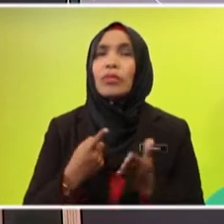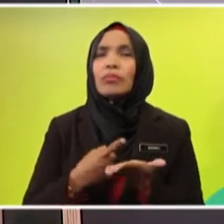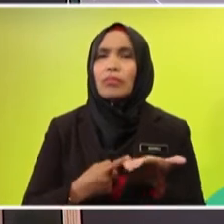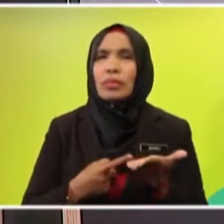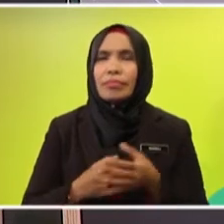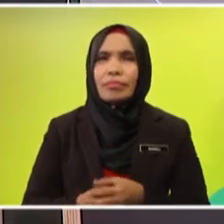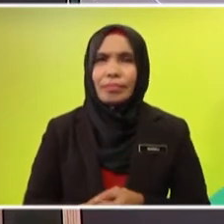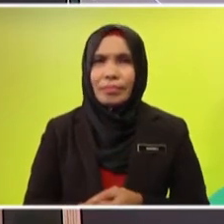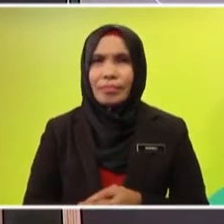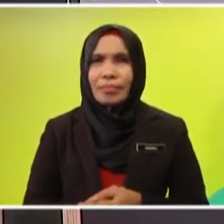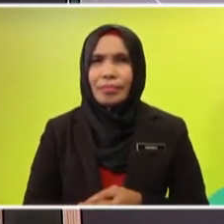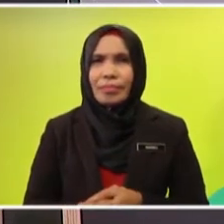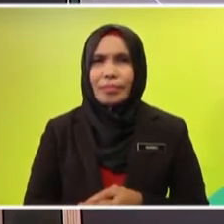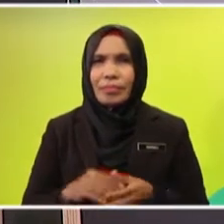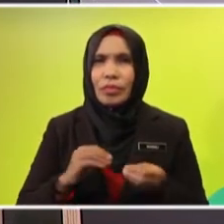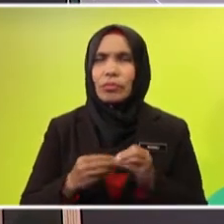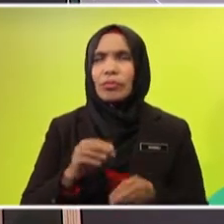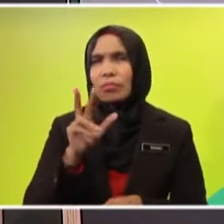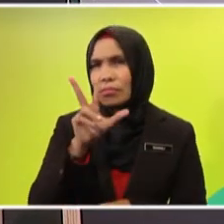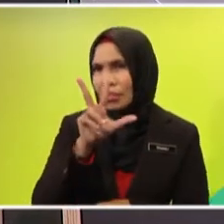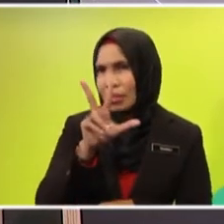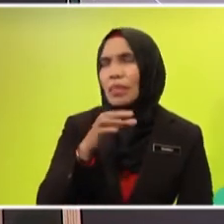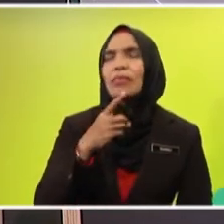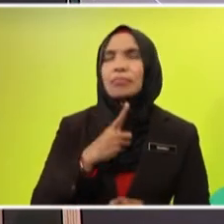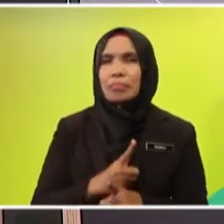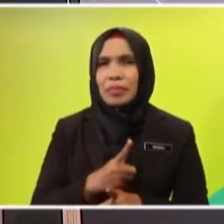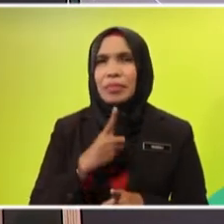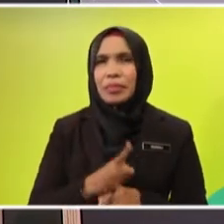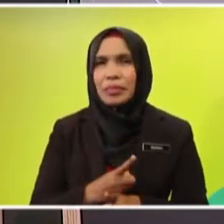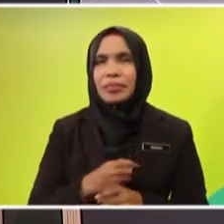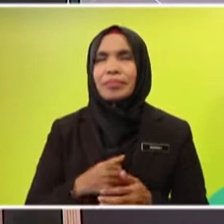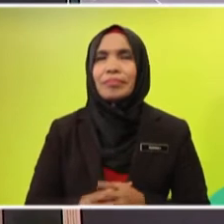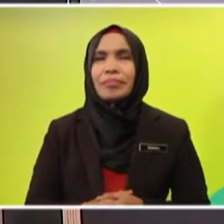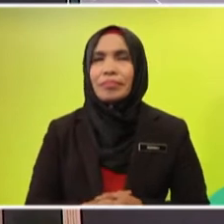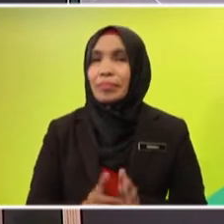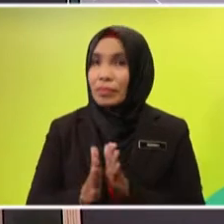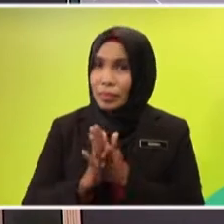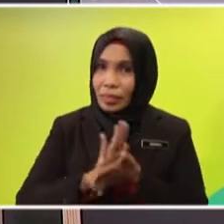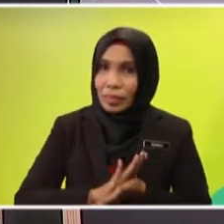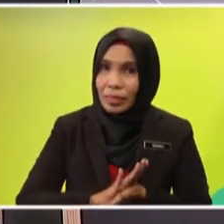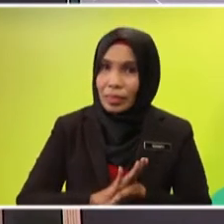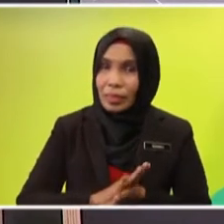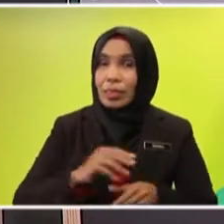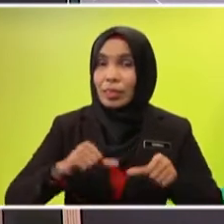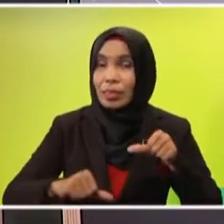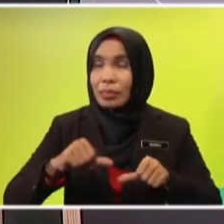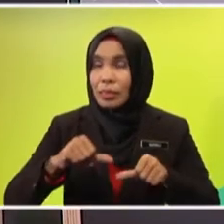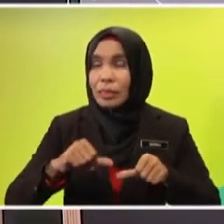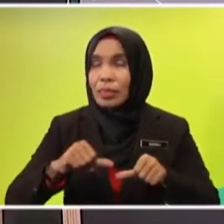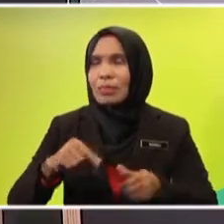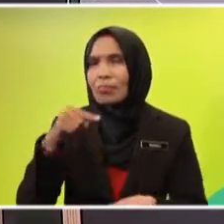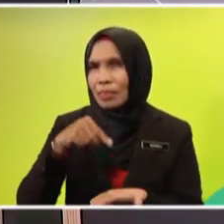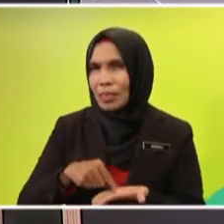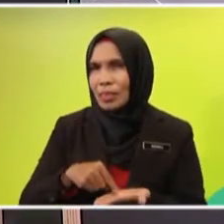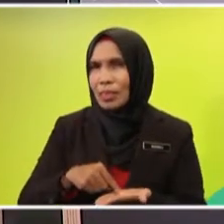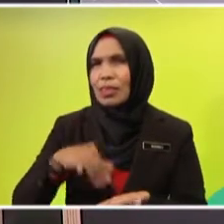itu numbur tiga betul tiga jadi activity ini nampaknya Ivan